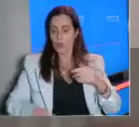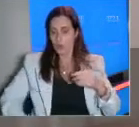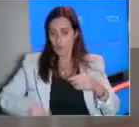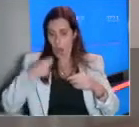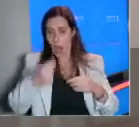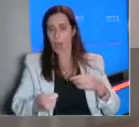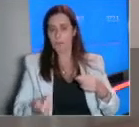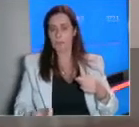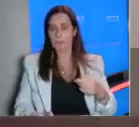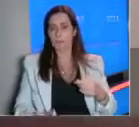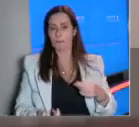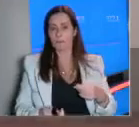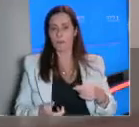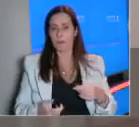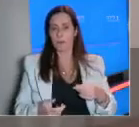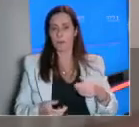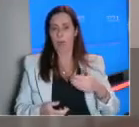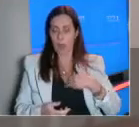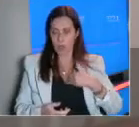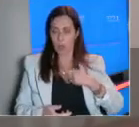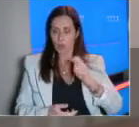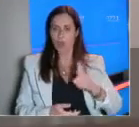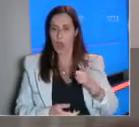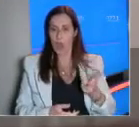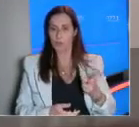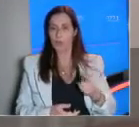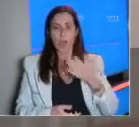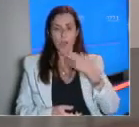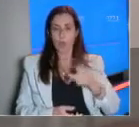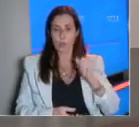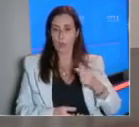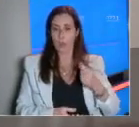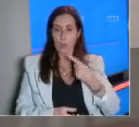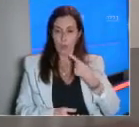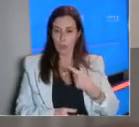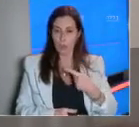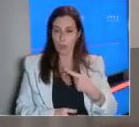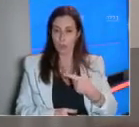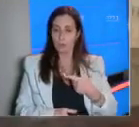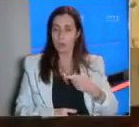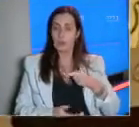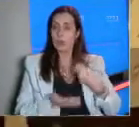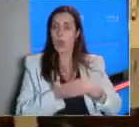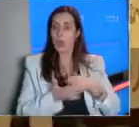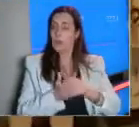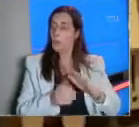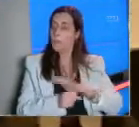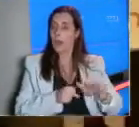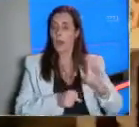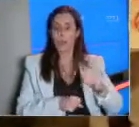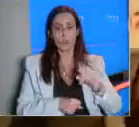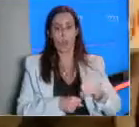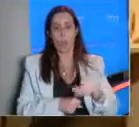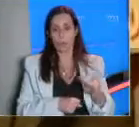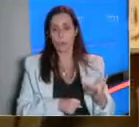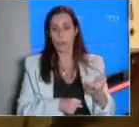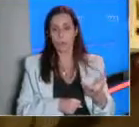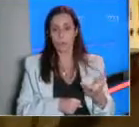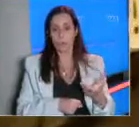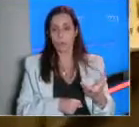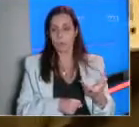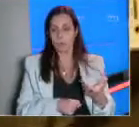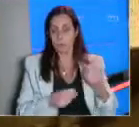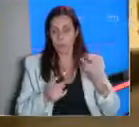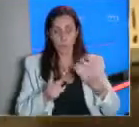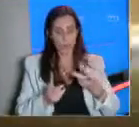לכיס ולהגיד אם אין כסף לחברות המצריות אנחנו נממן, הישראלים היו צריכים לומר, חברים תשלמו באופן מלא, יש פה, הרי גדעתם